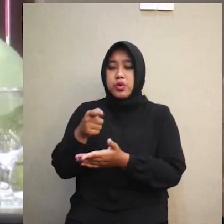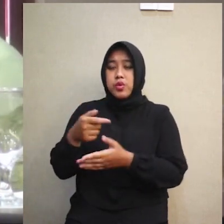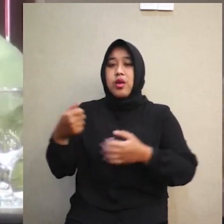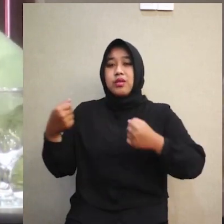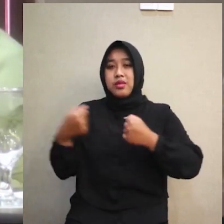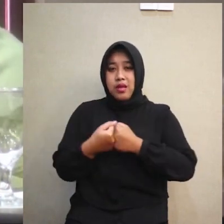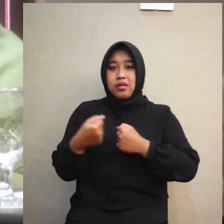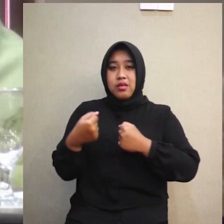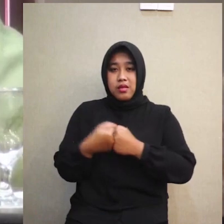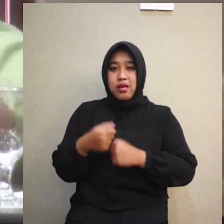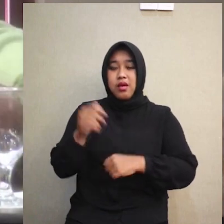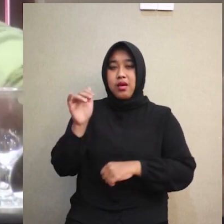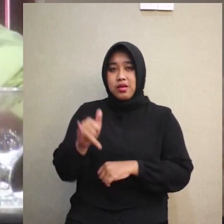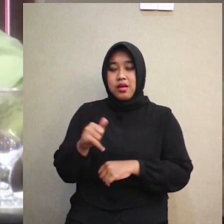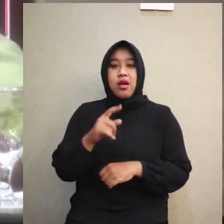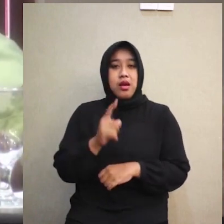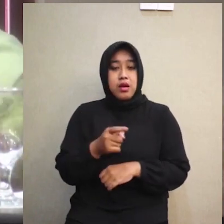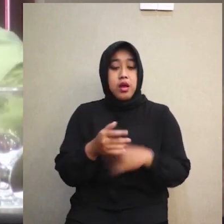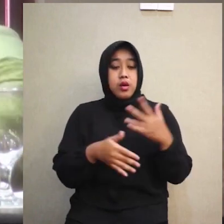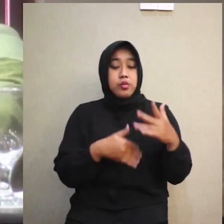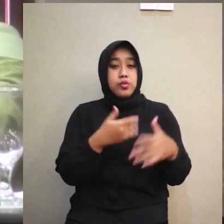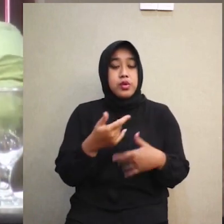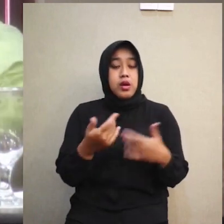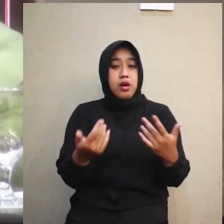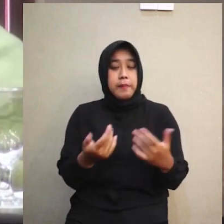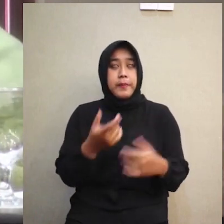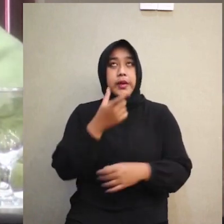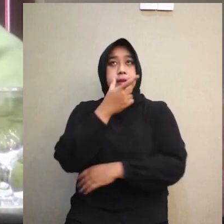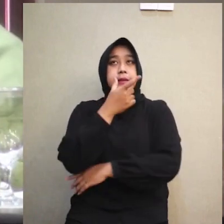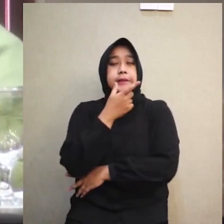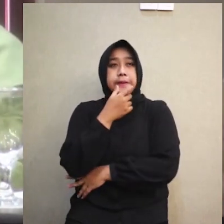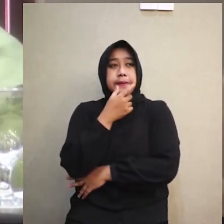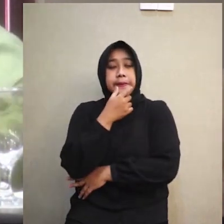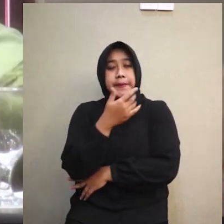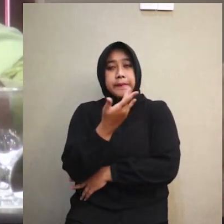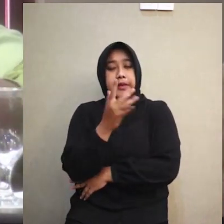nah kemudian apa namanya